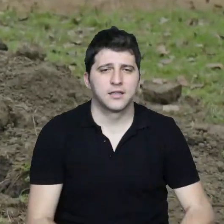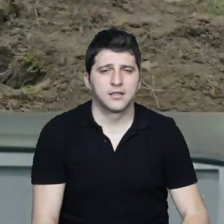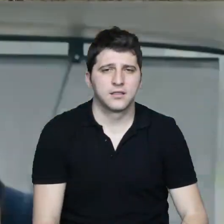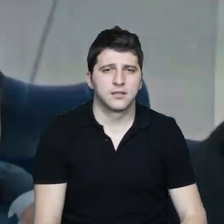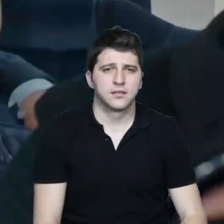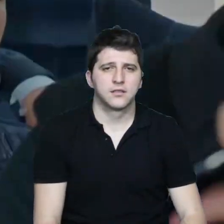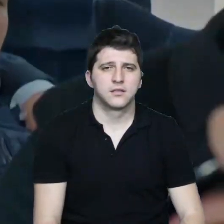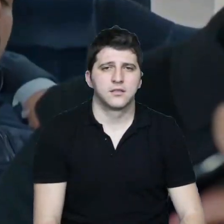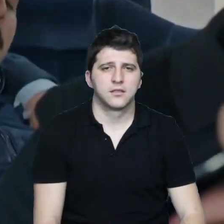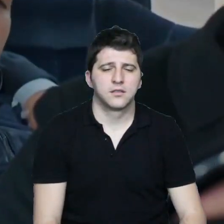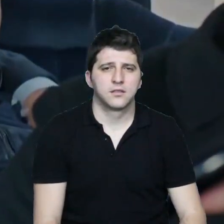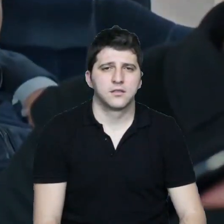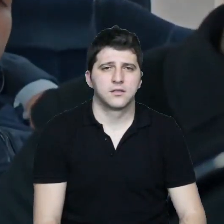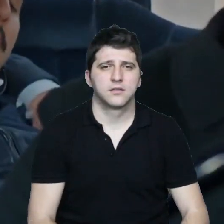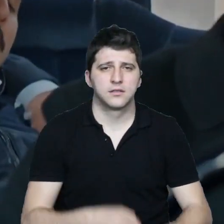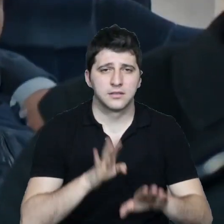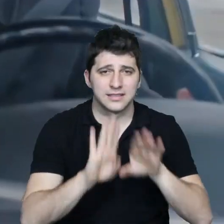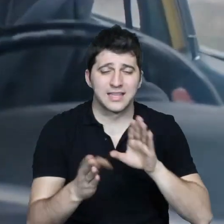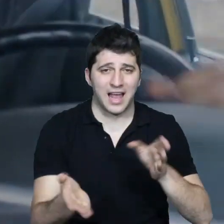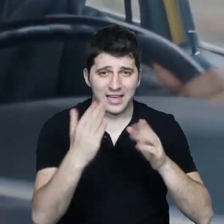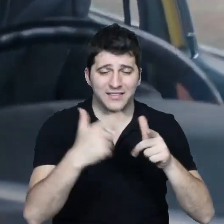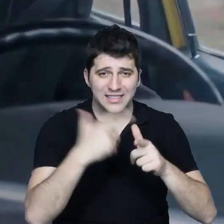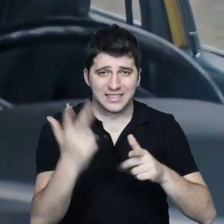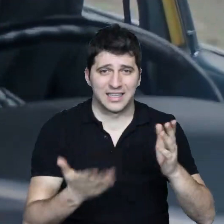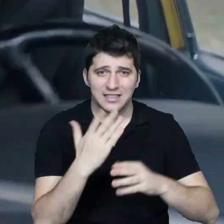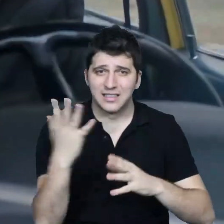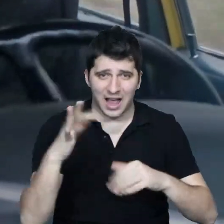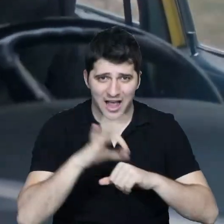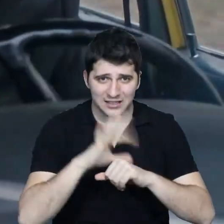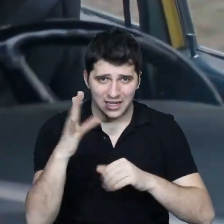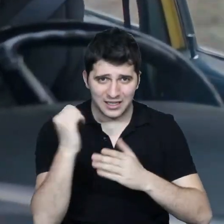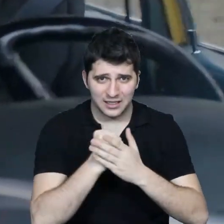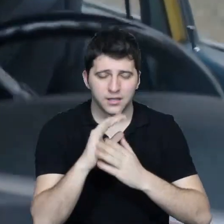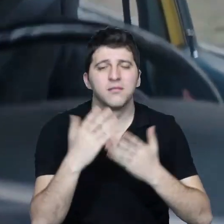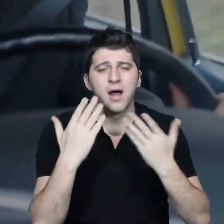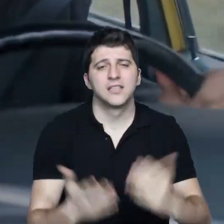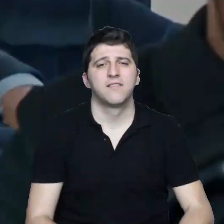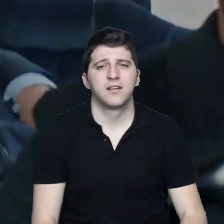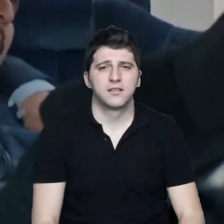çektiler dışarı. Araba. Gazla Fatih, gazla. Sağlık ocağınım abi. Maalesef.